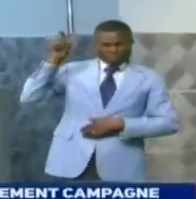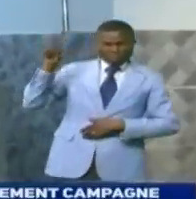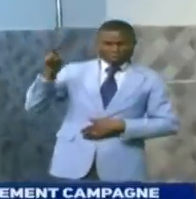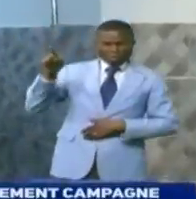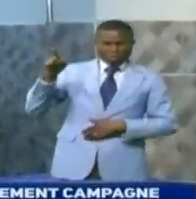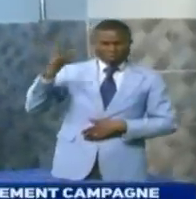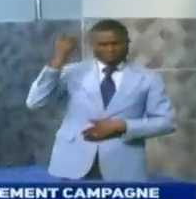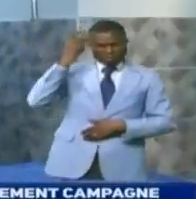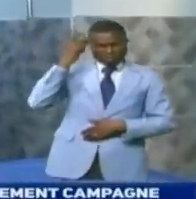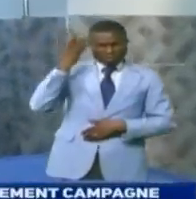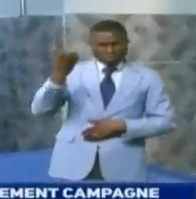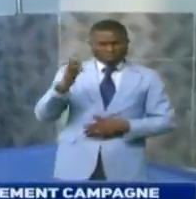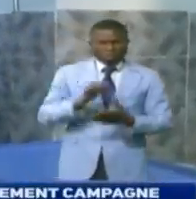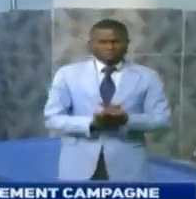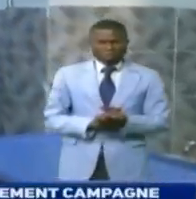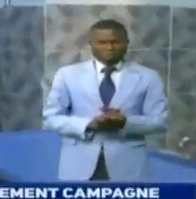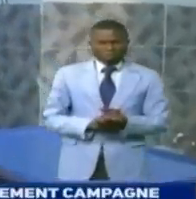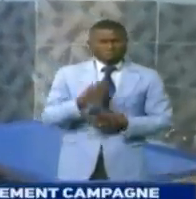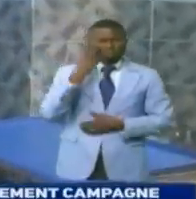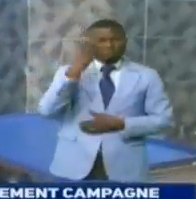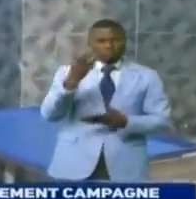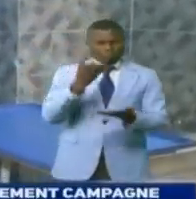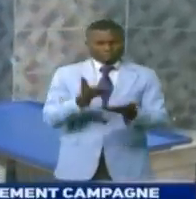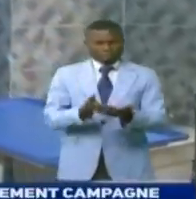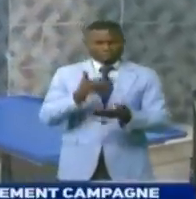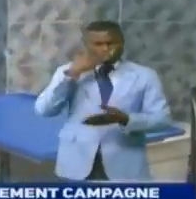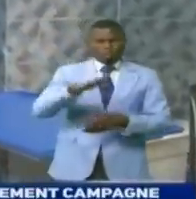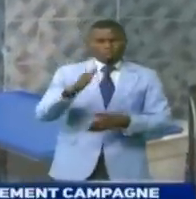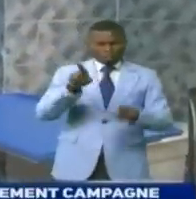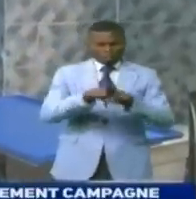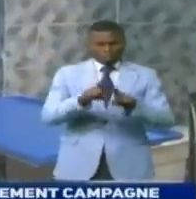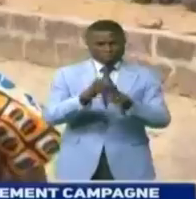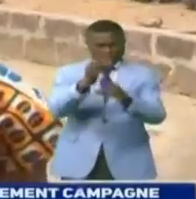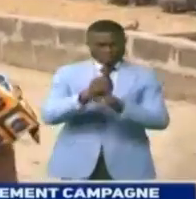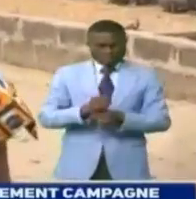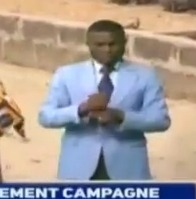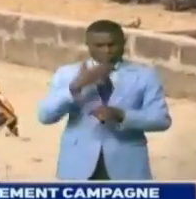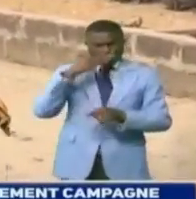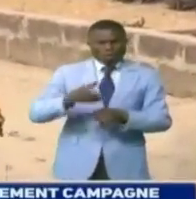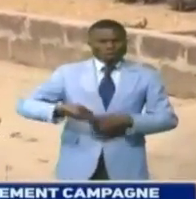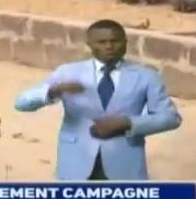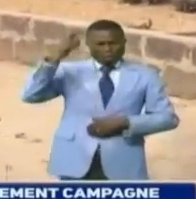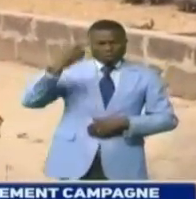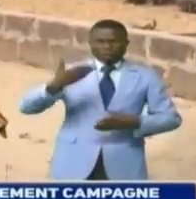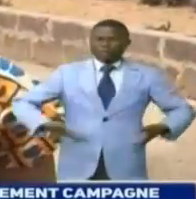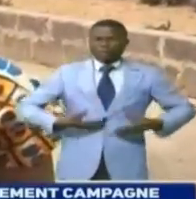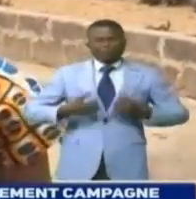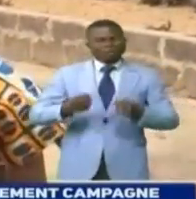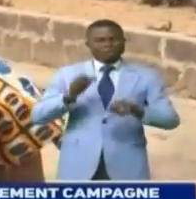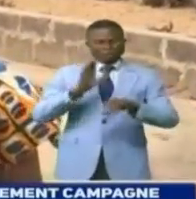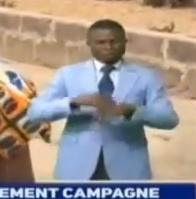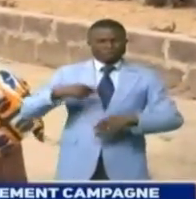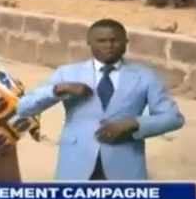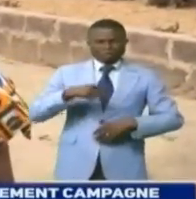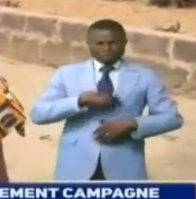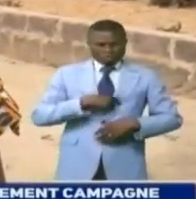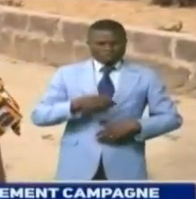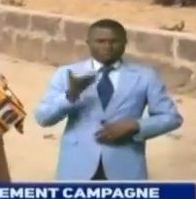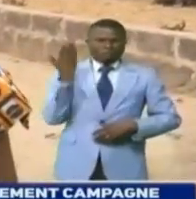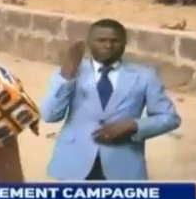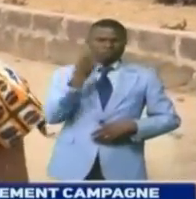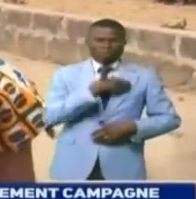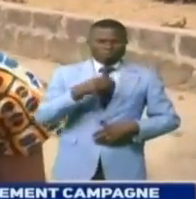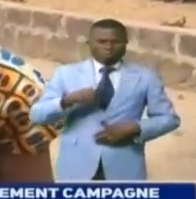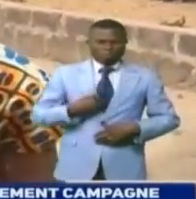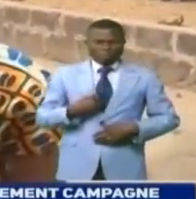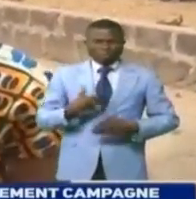capitale Kinshasa. Mais la nette au moni, tozui polyclinique, la biso city médicale, vraiment tout ça na esengo. Certains parents ont